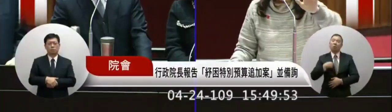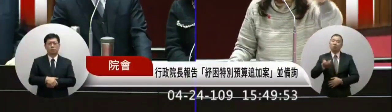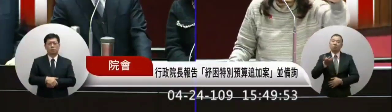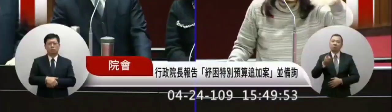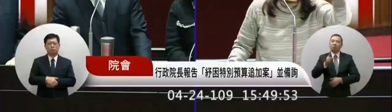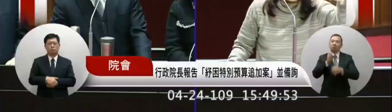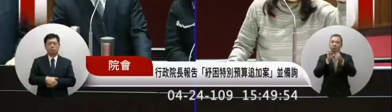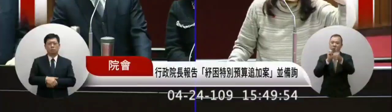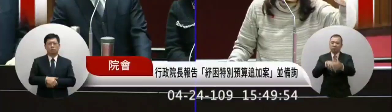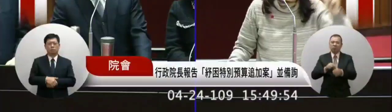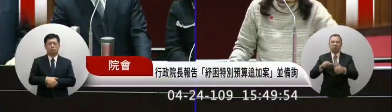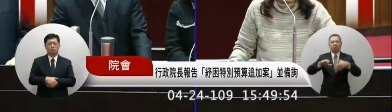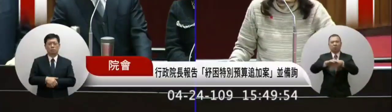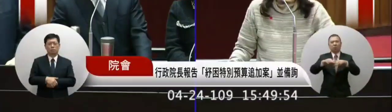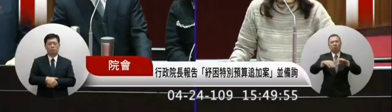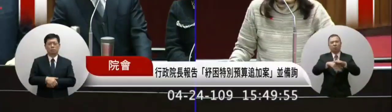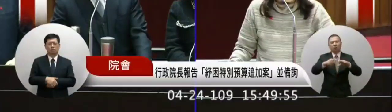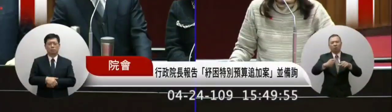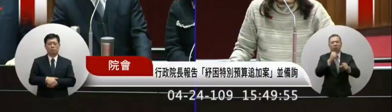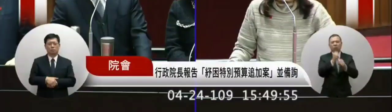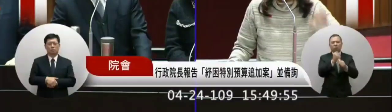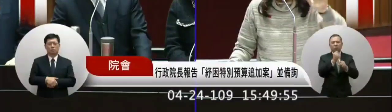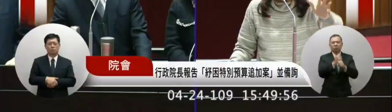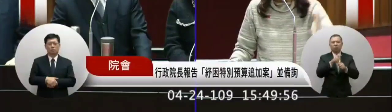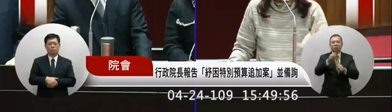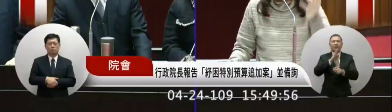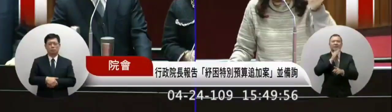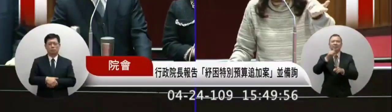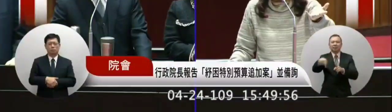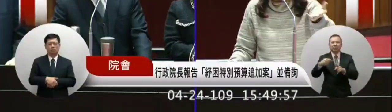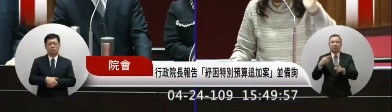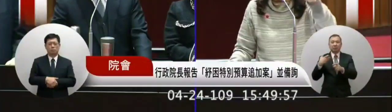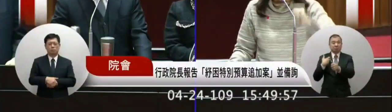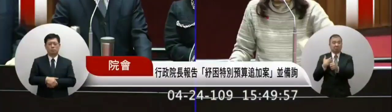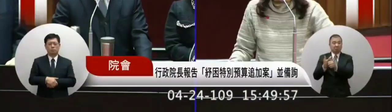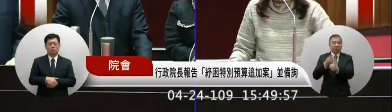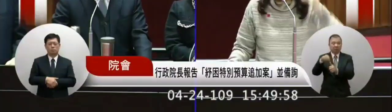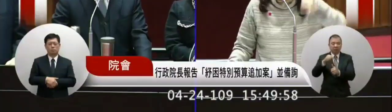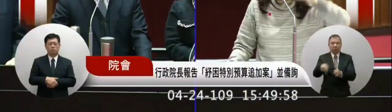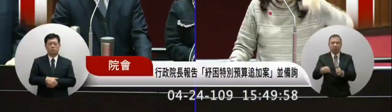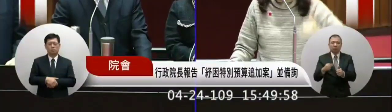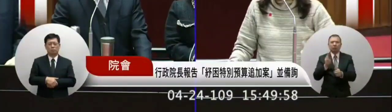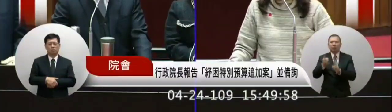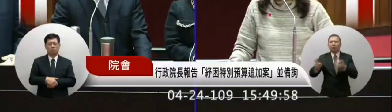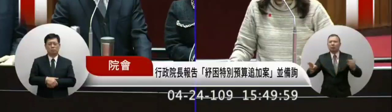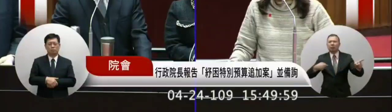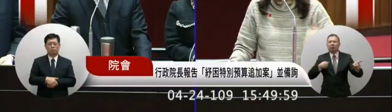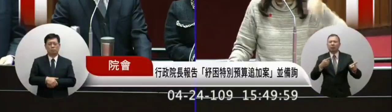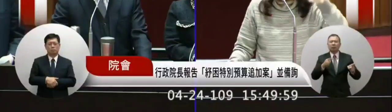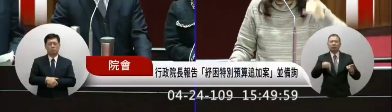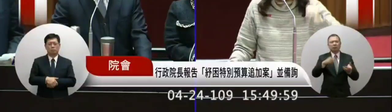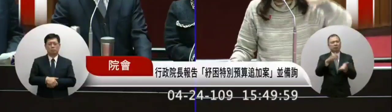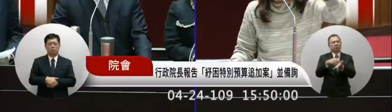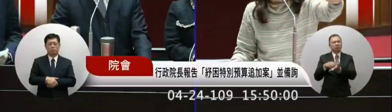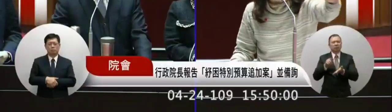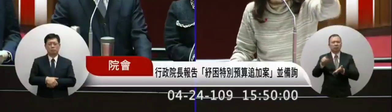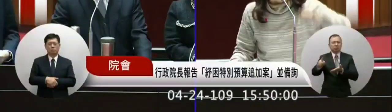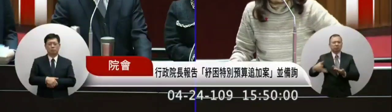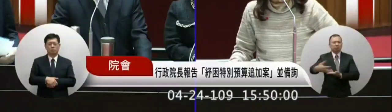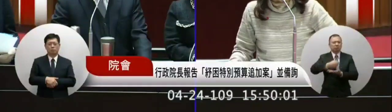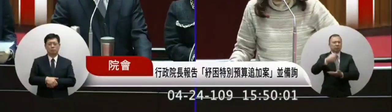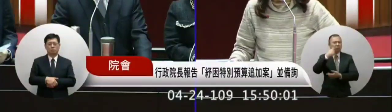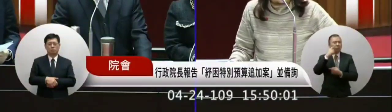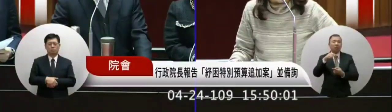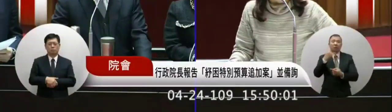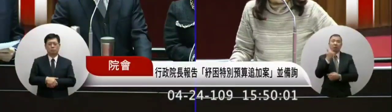刚讲，以文化工作是层层下包，我一定会提证明哦，不要干单，可能一通电话，然后说抱歉，这